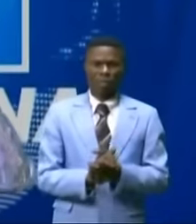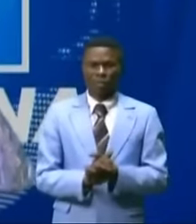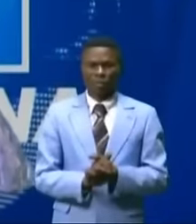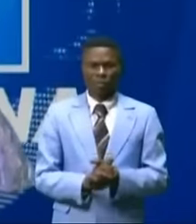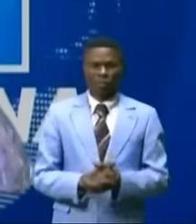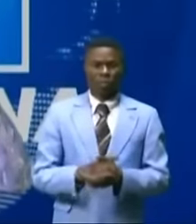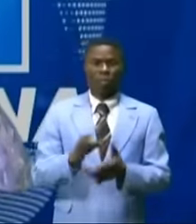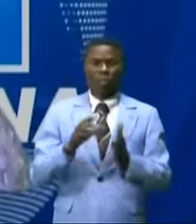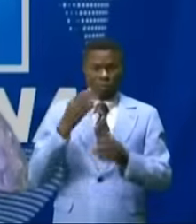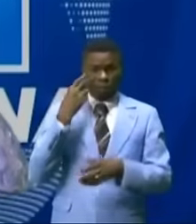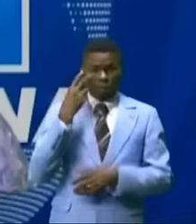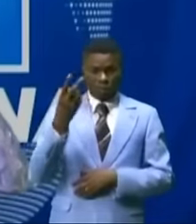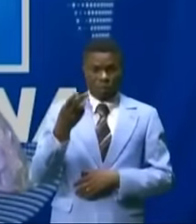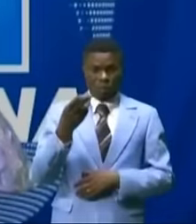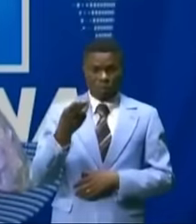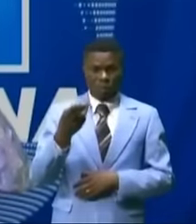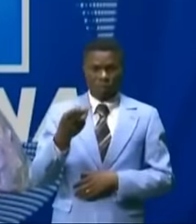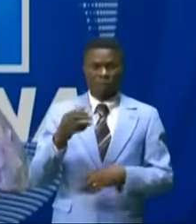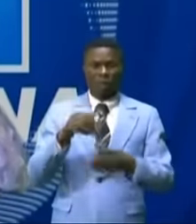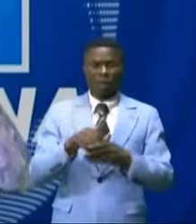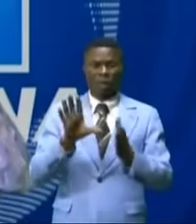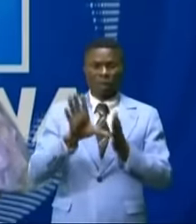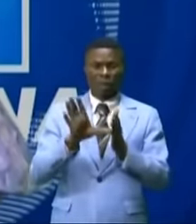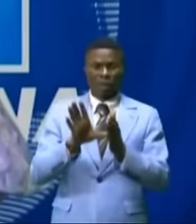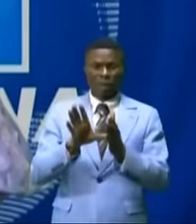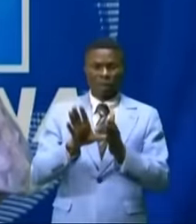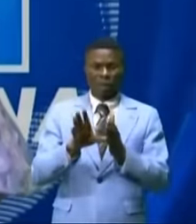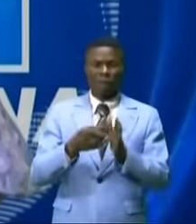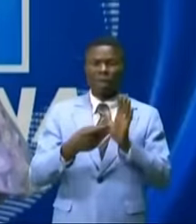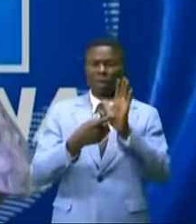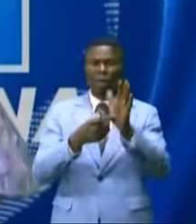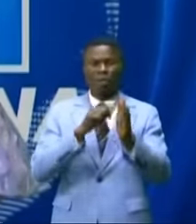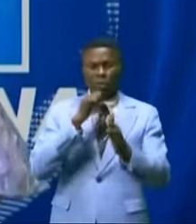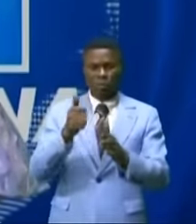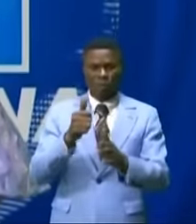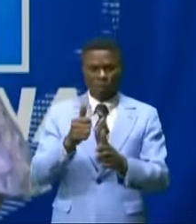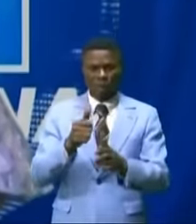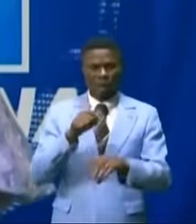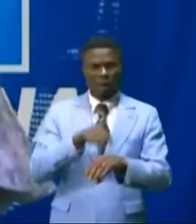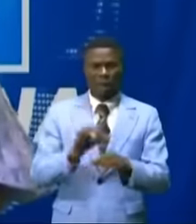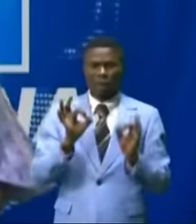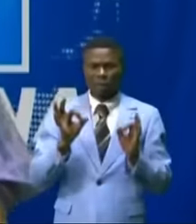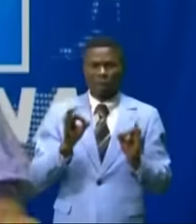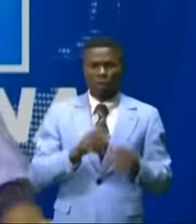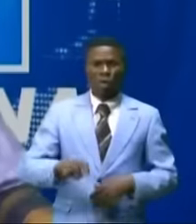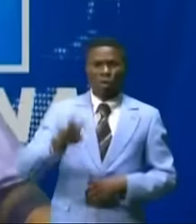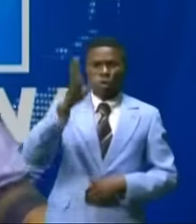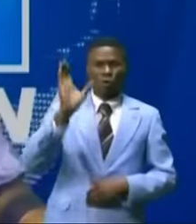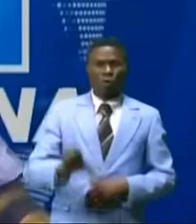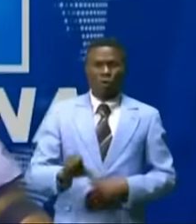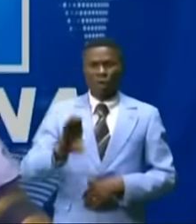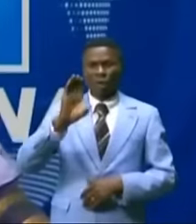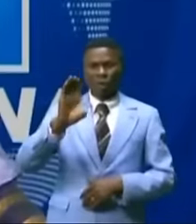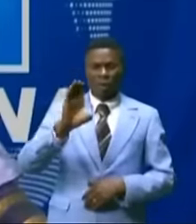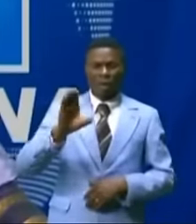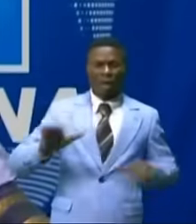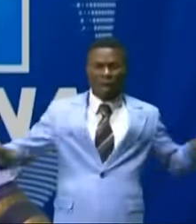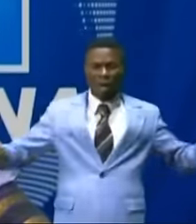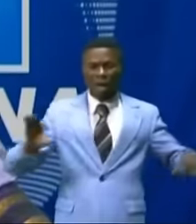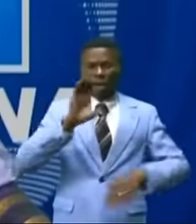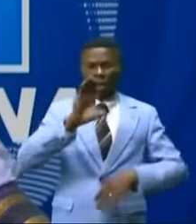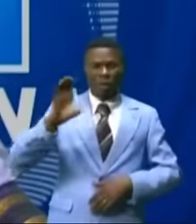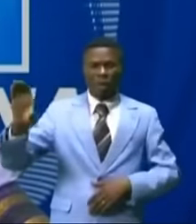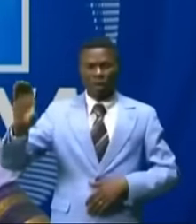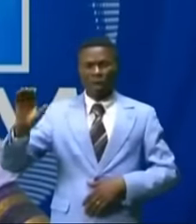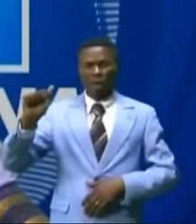Vous l'avez sûrement suivi sur la toile, les images qui ne reflètent pas les temps modernes. Les passagers de la compagnie CAA à destination